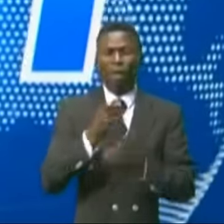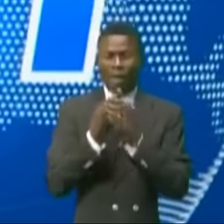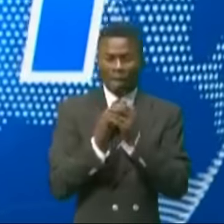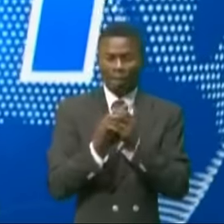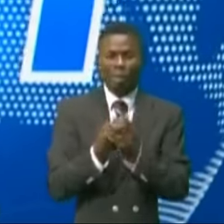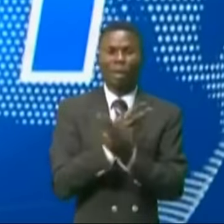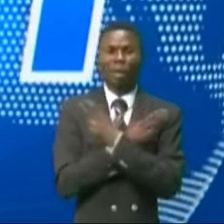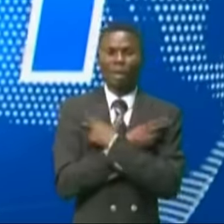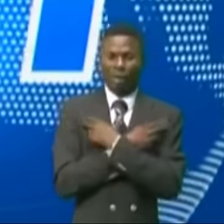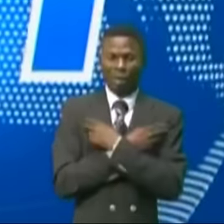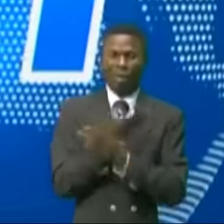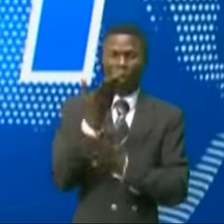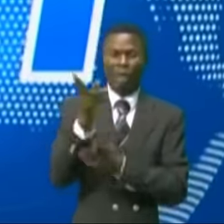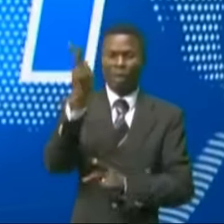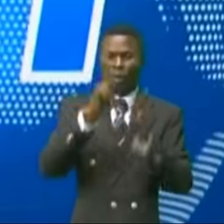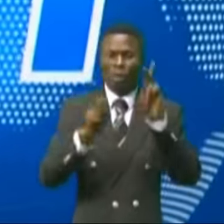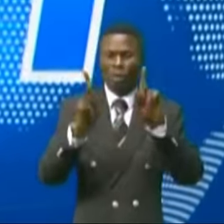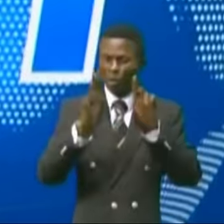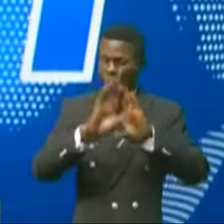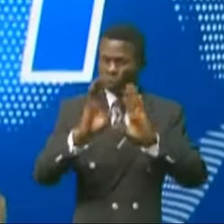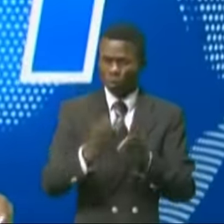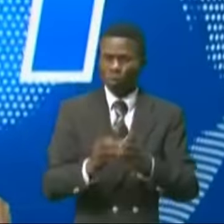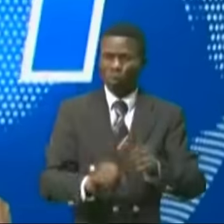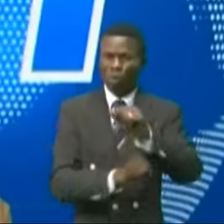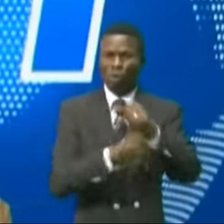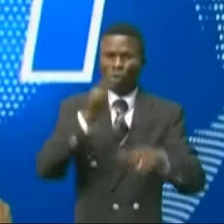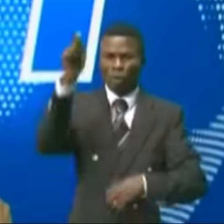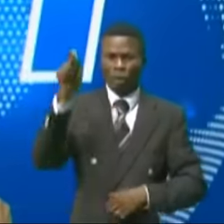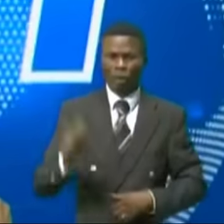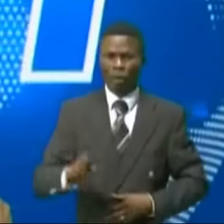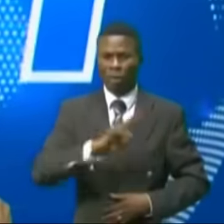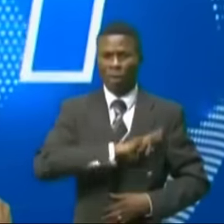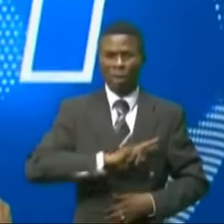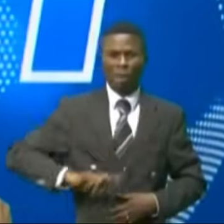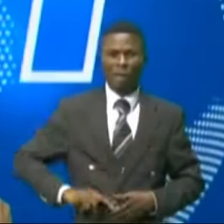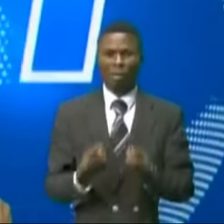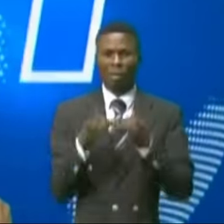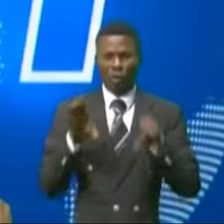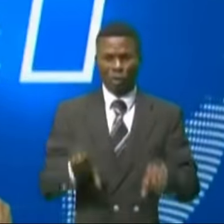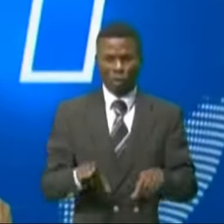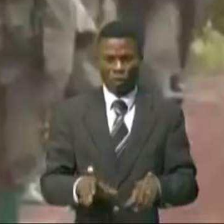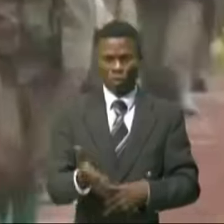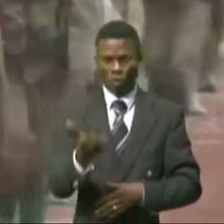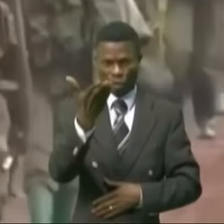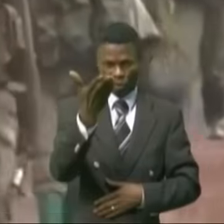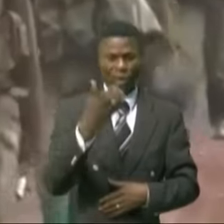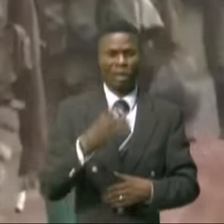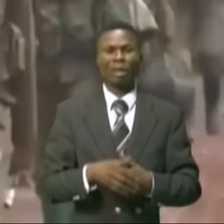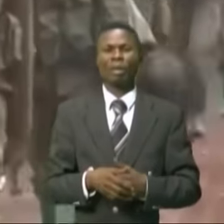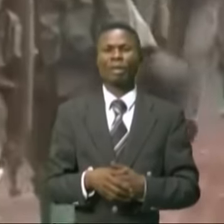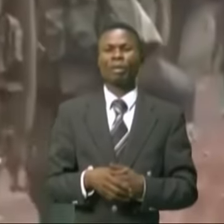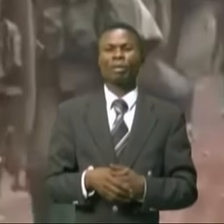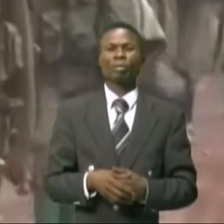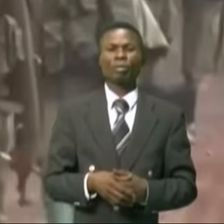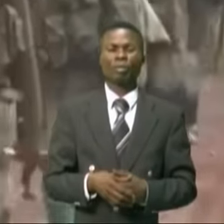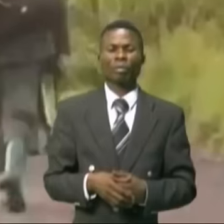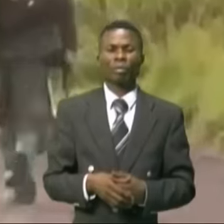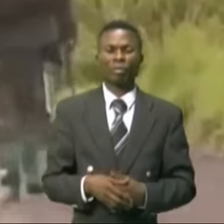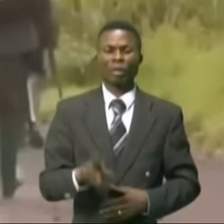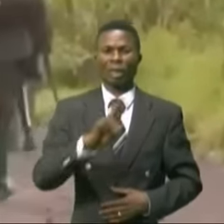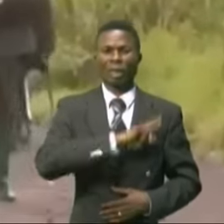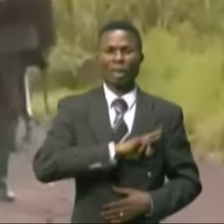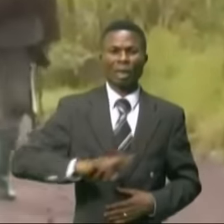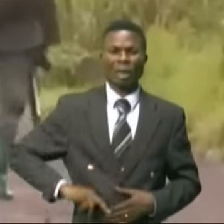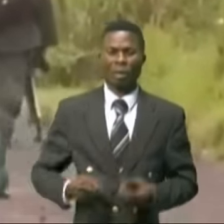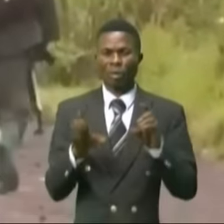Arougou appelle la population au soutien des forces armées de la République démocratique du Congo. L'agression de la RDC